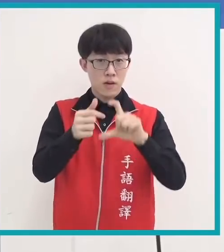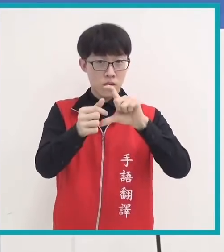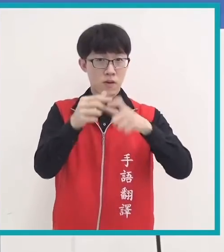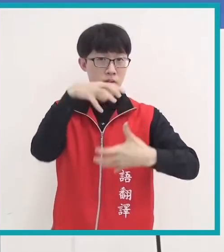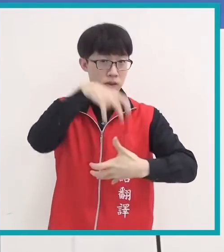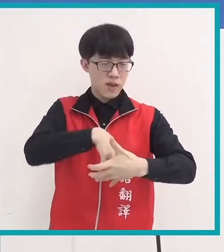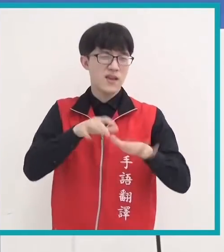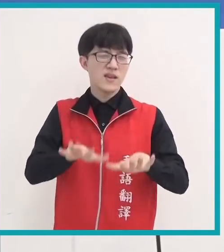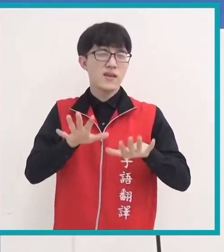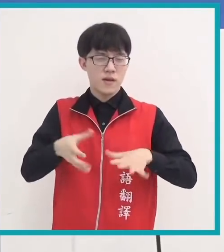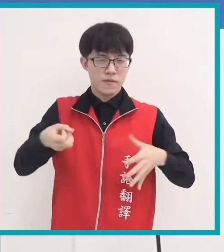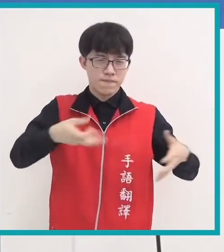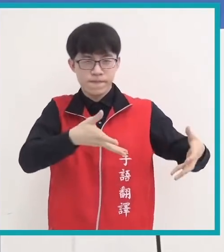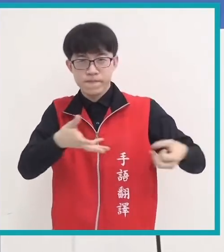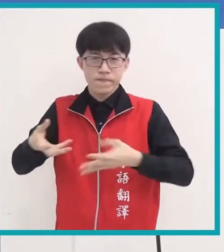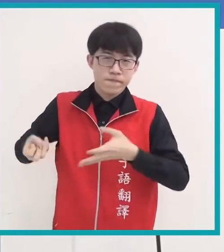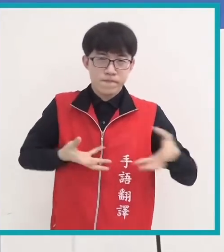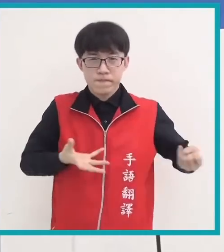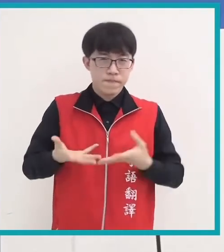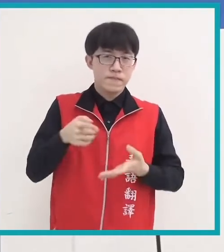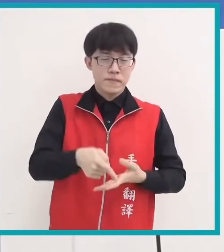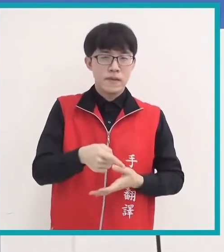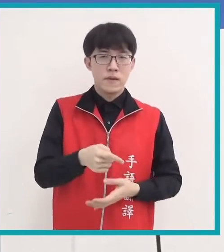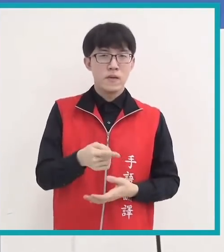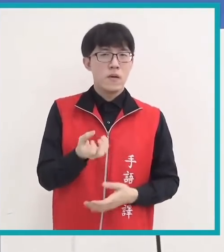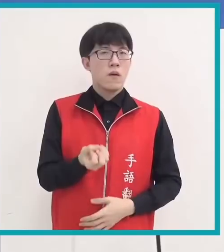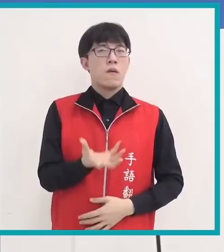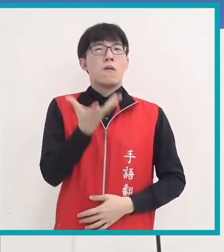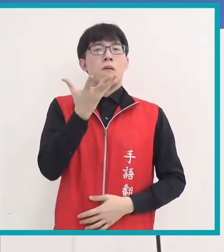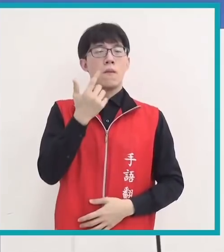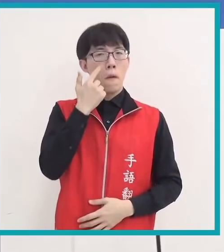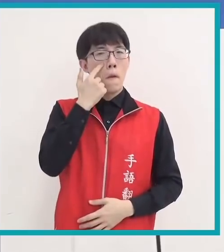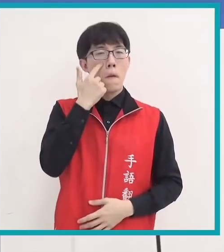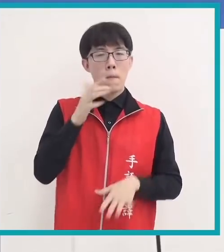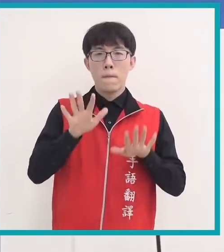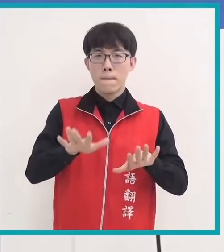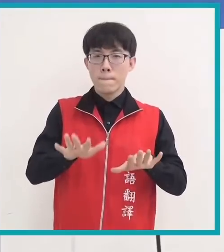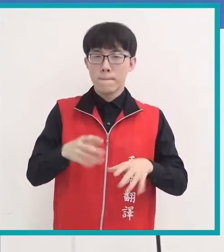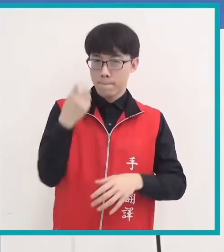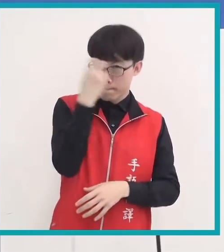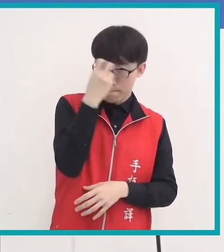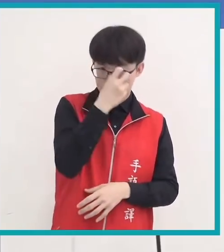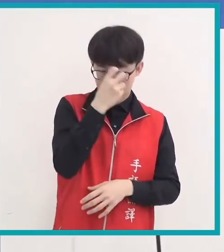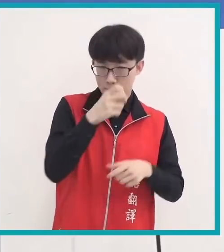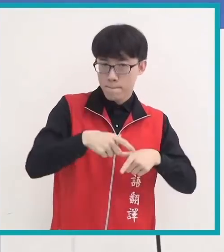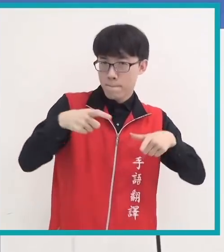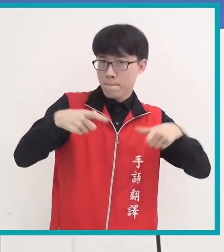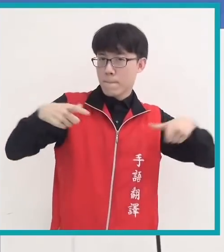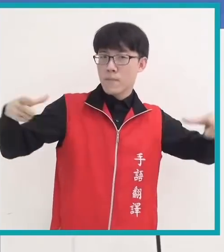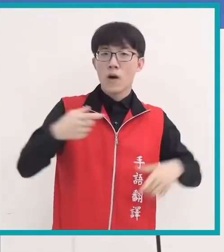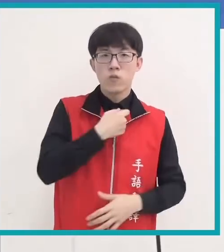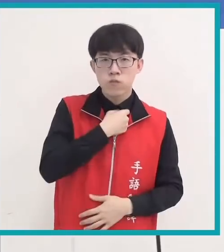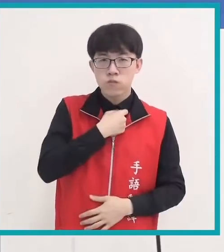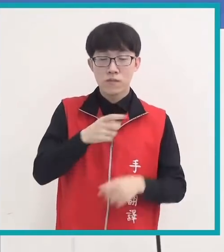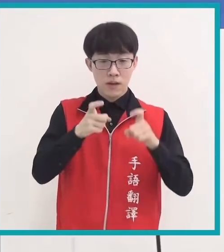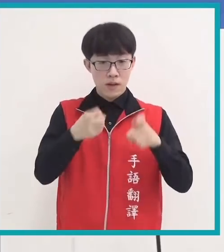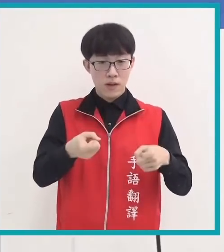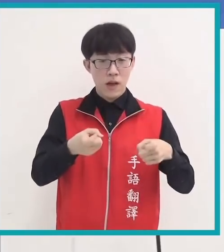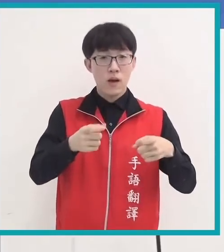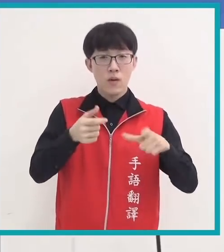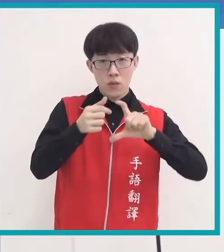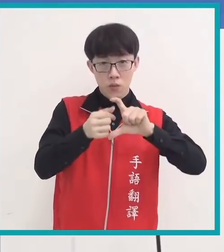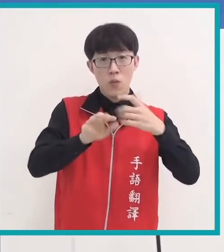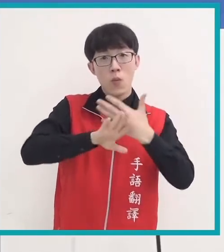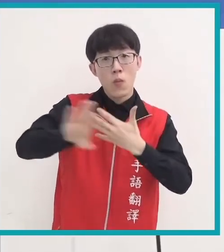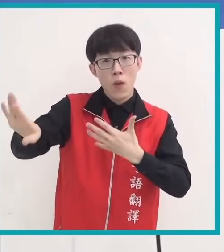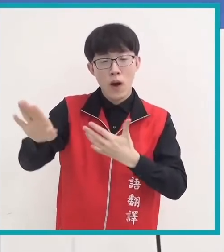区，因此要进行哦这个扩大采检。那港区外，因为有社区的足迹，一样要